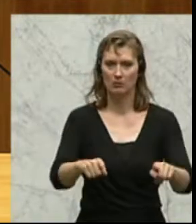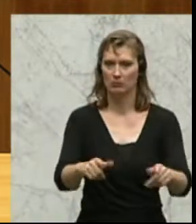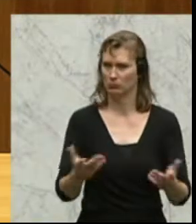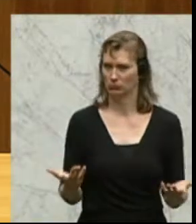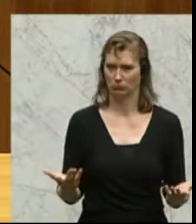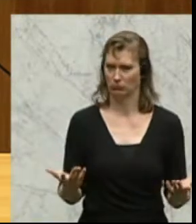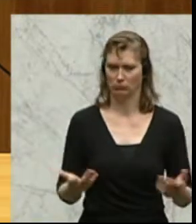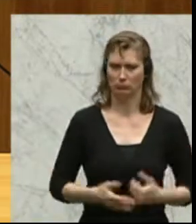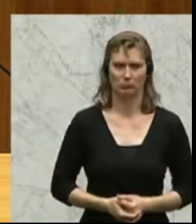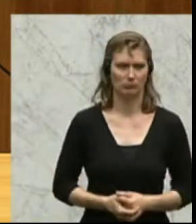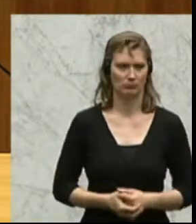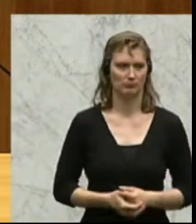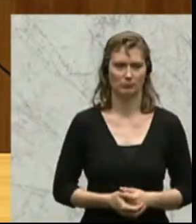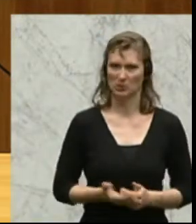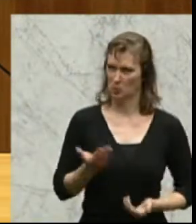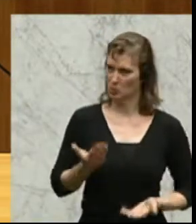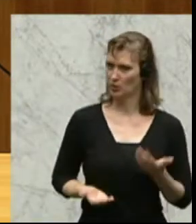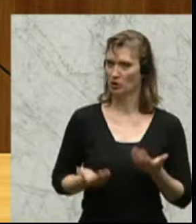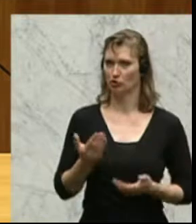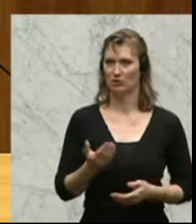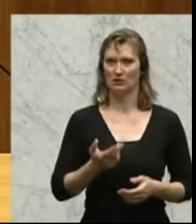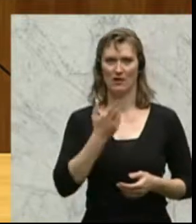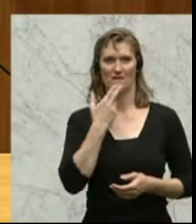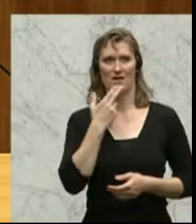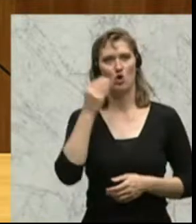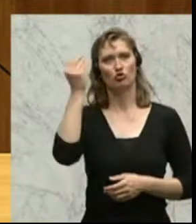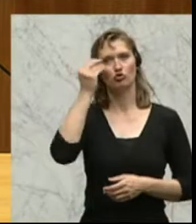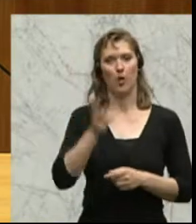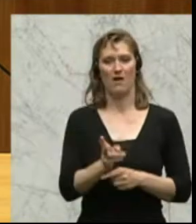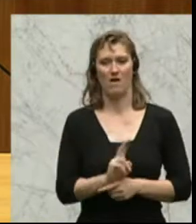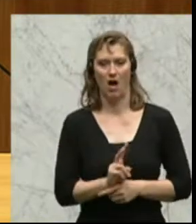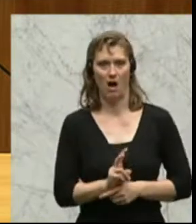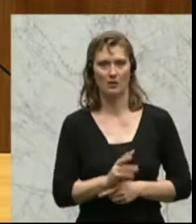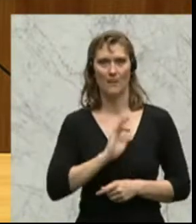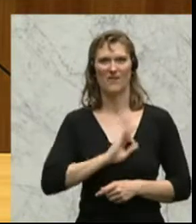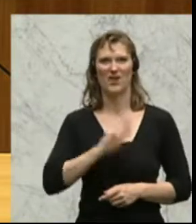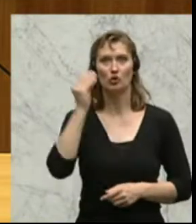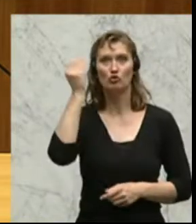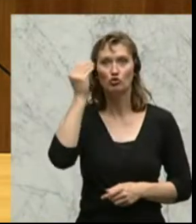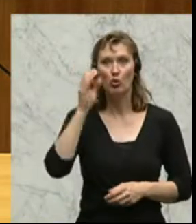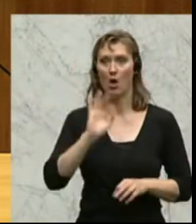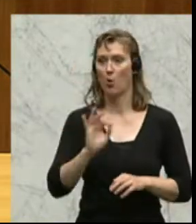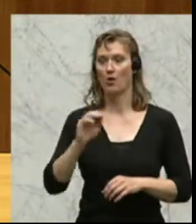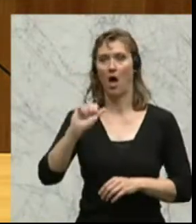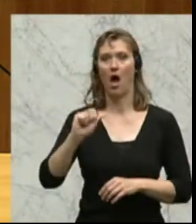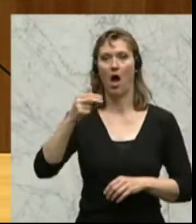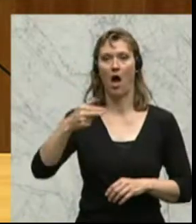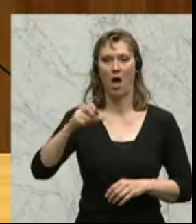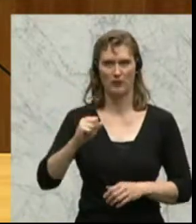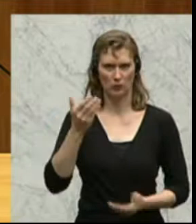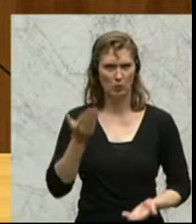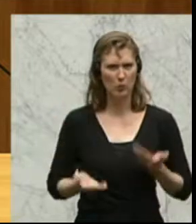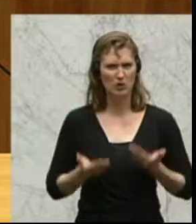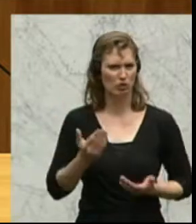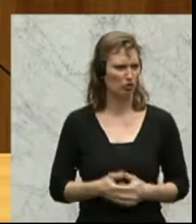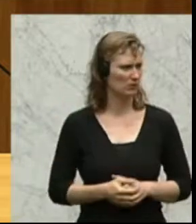Macht es einen Unterschied, ob jetzt einer ein Schulwart ist, einer Pflichtschule oder einer HS? In einem Fall ist